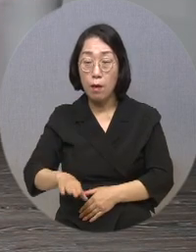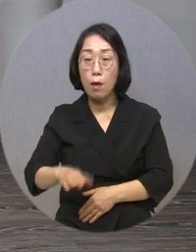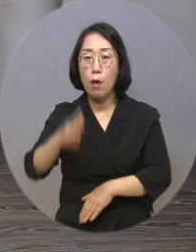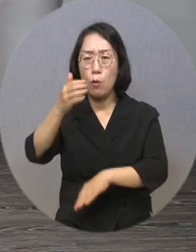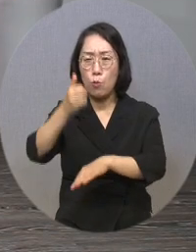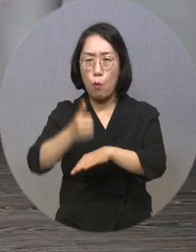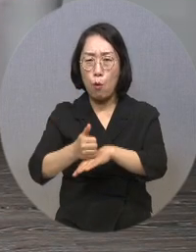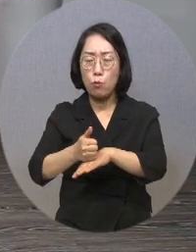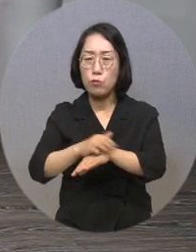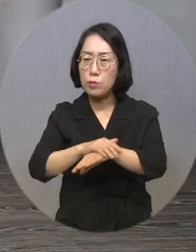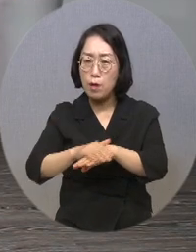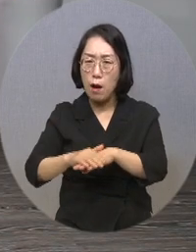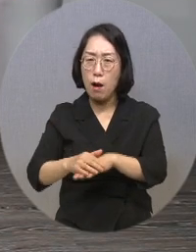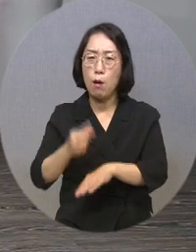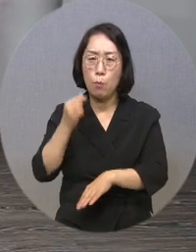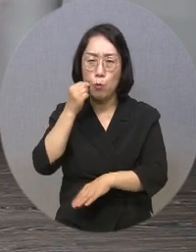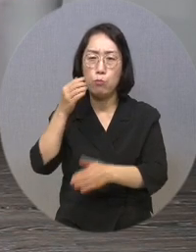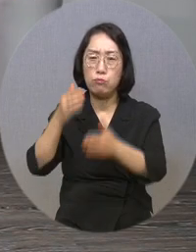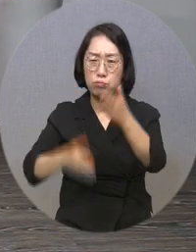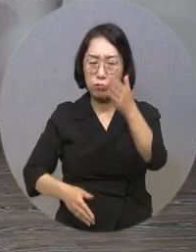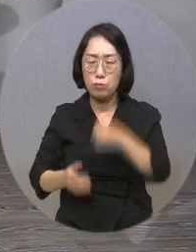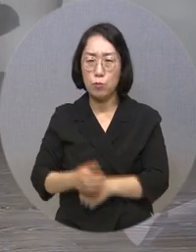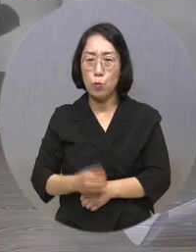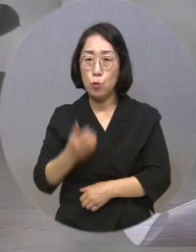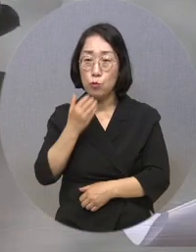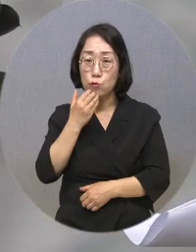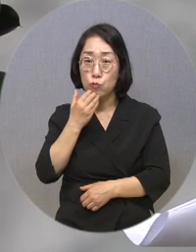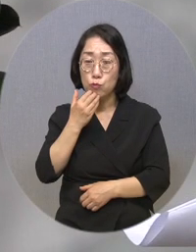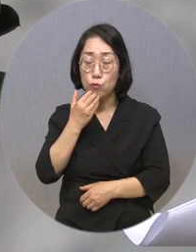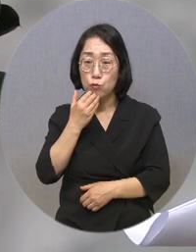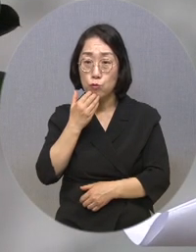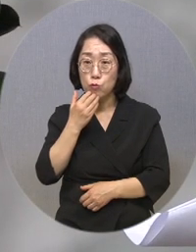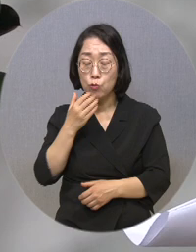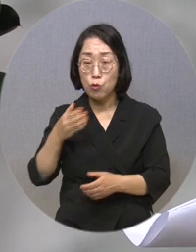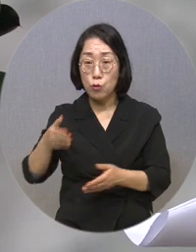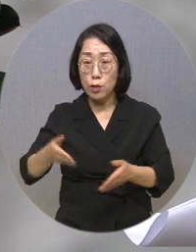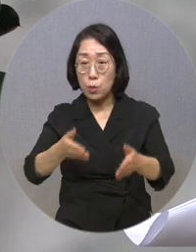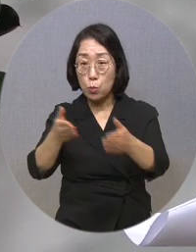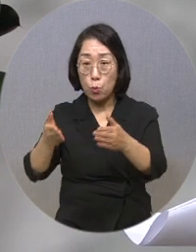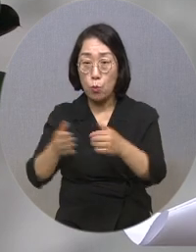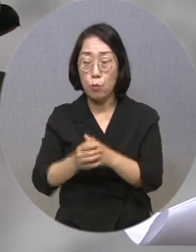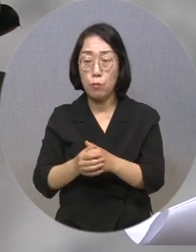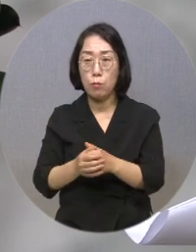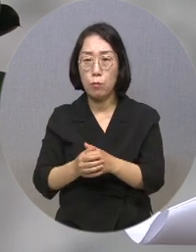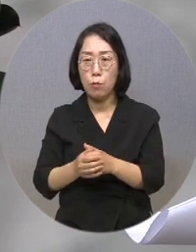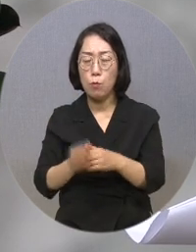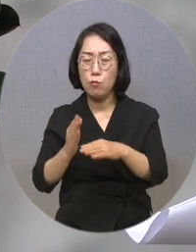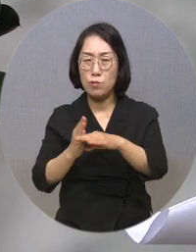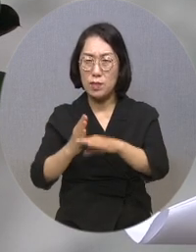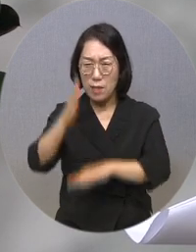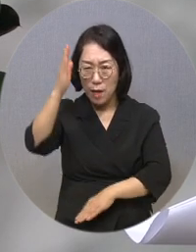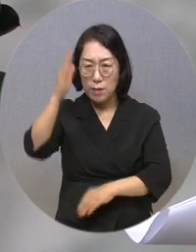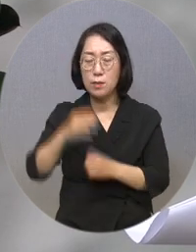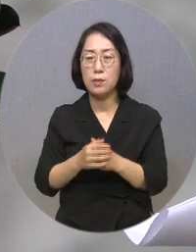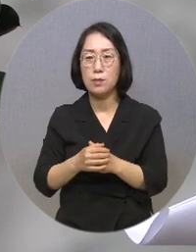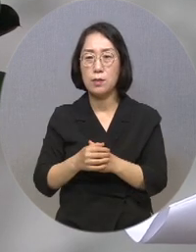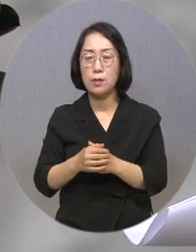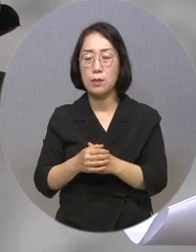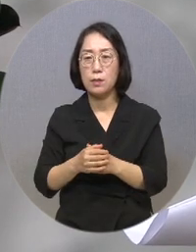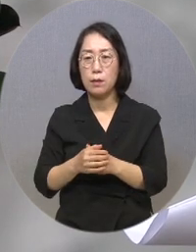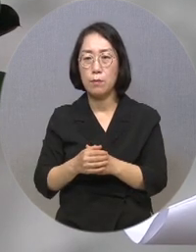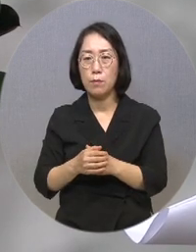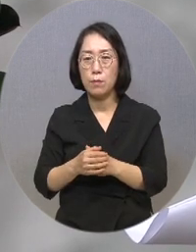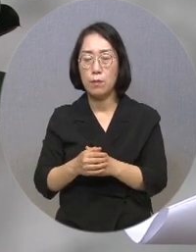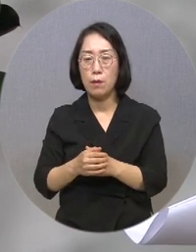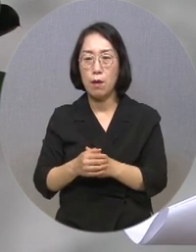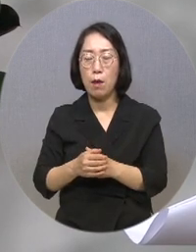특히 고양시는 수도권 과밀 때문에 수도권 정비법에 의해서 과밀 억제 권역에 묶여 있습니다.